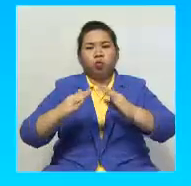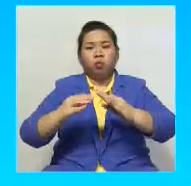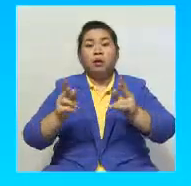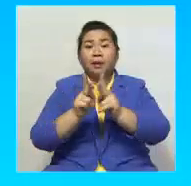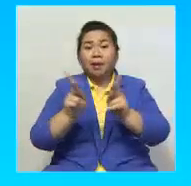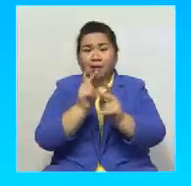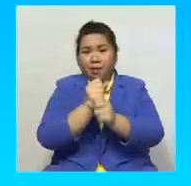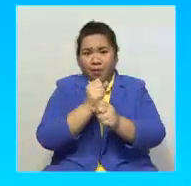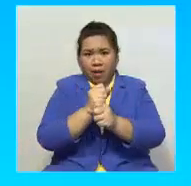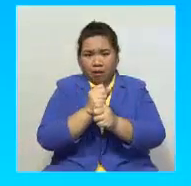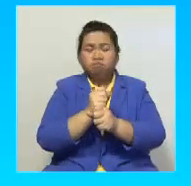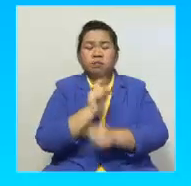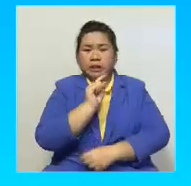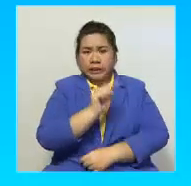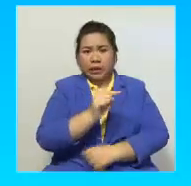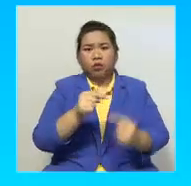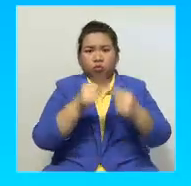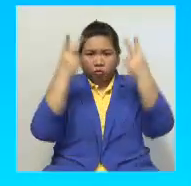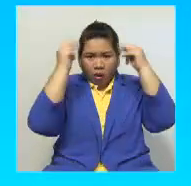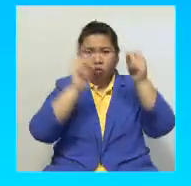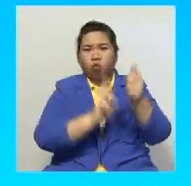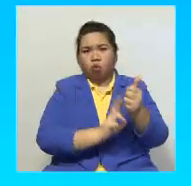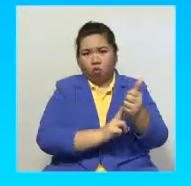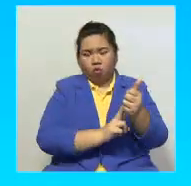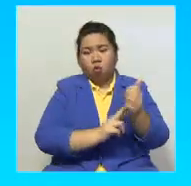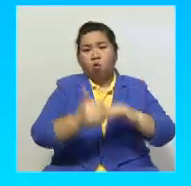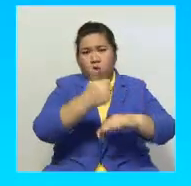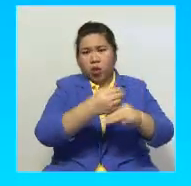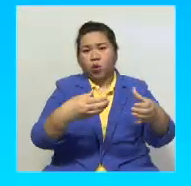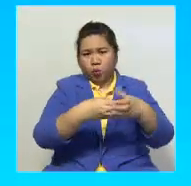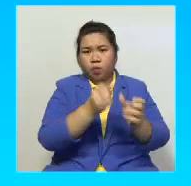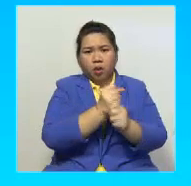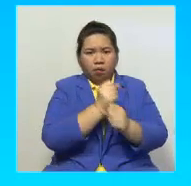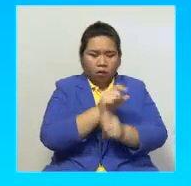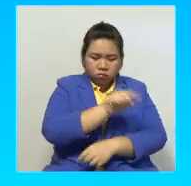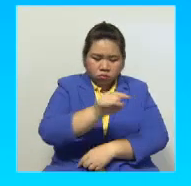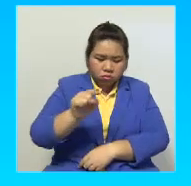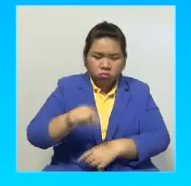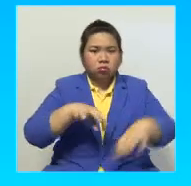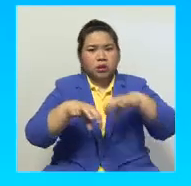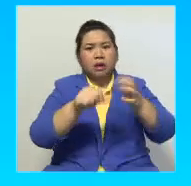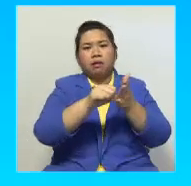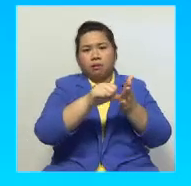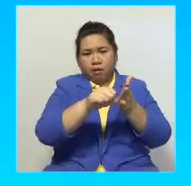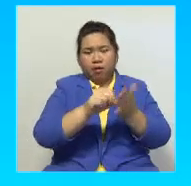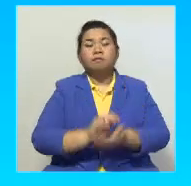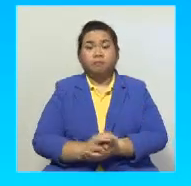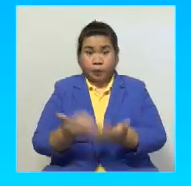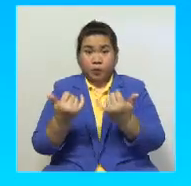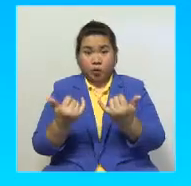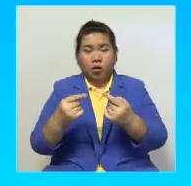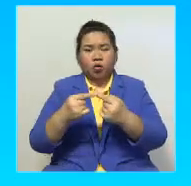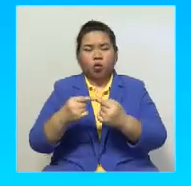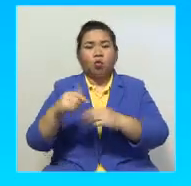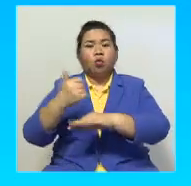จขึ้นมาค่ะแล้วก็มอบหมายให้ทางรองนายกรัฐมนตรีเนี่ยเป็นหัวหน้าคณะเพื่อจะเข้าไปเร่งแก้ปัญหาเป็นการด่วนและล่าสุดนะคะ